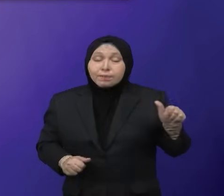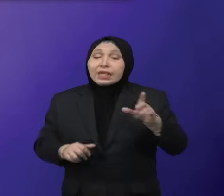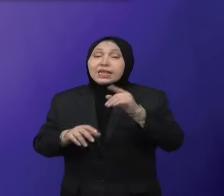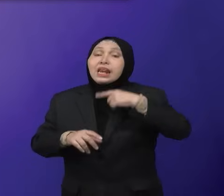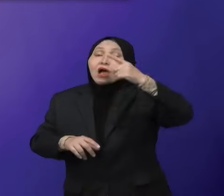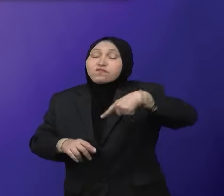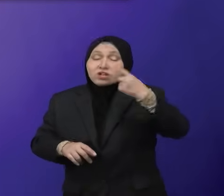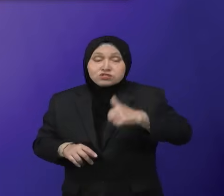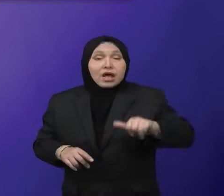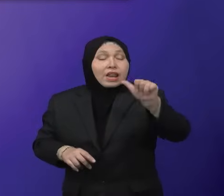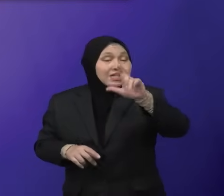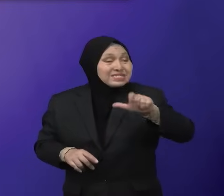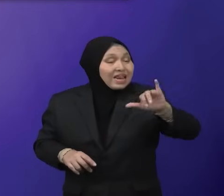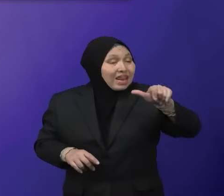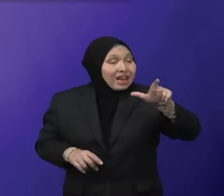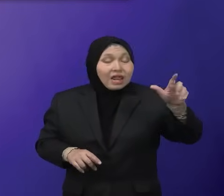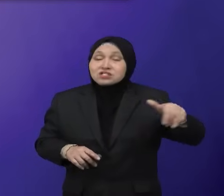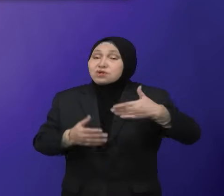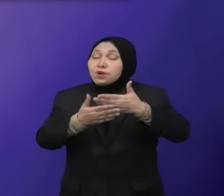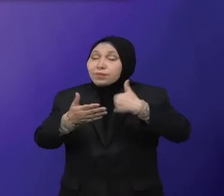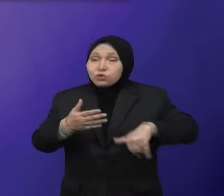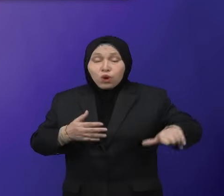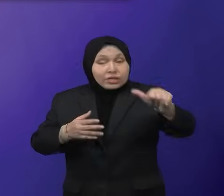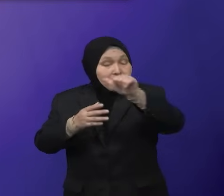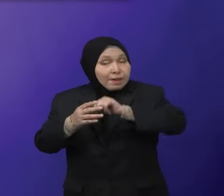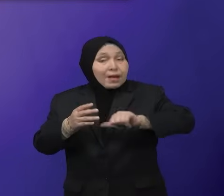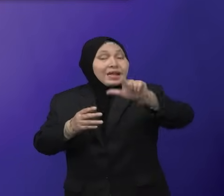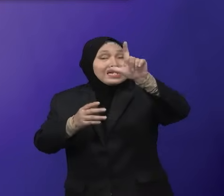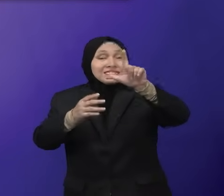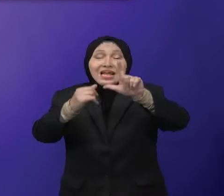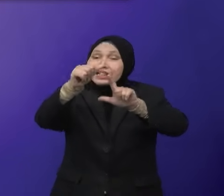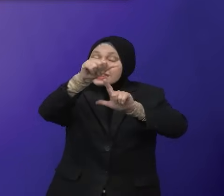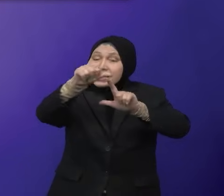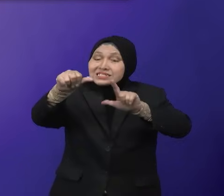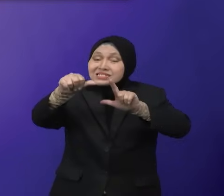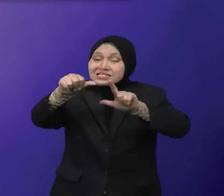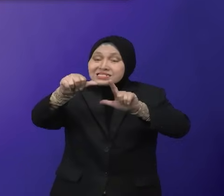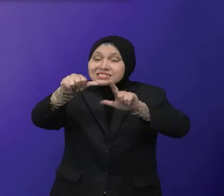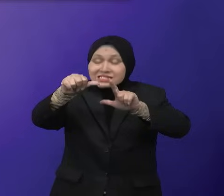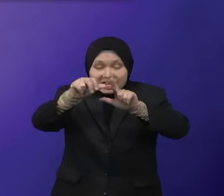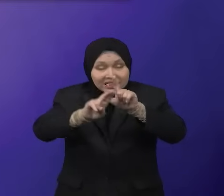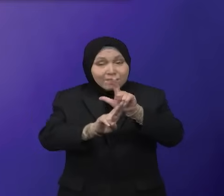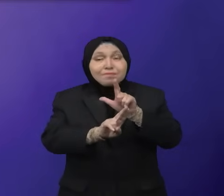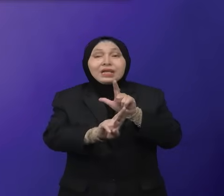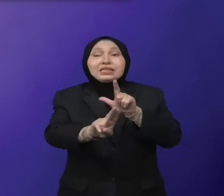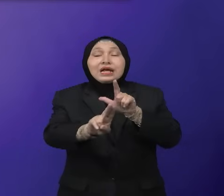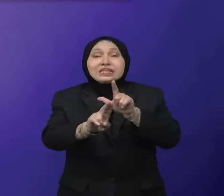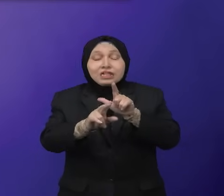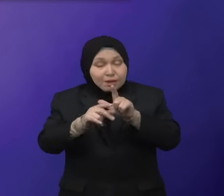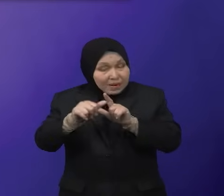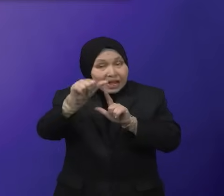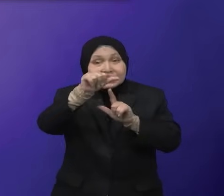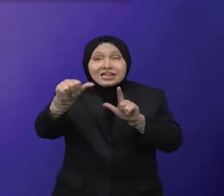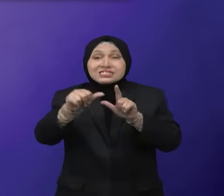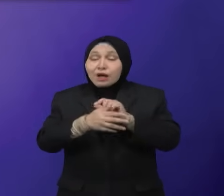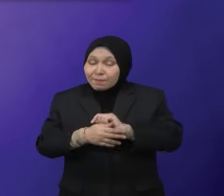lafaz al-jalalah yang mana sebelum dia berbaris di atas dan berbaris di depan. Sini bagi atas lah,